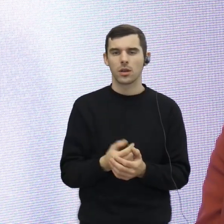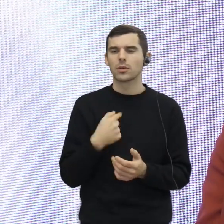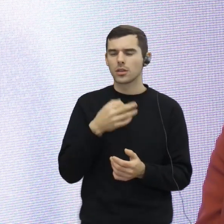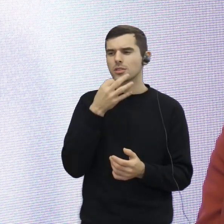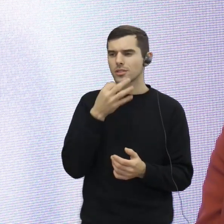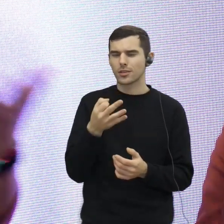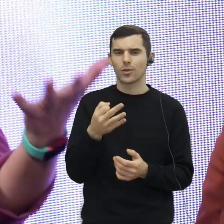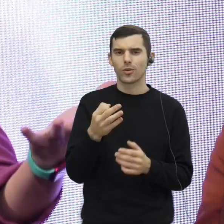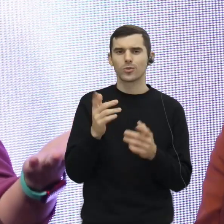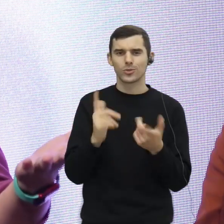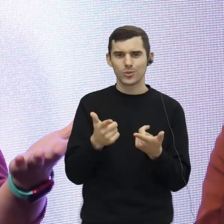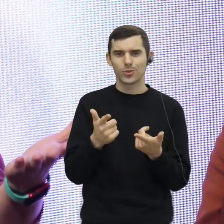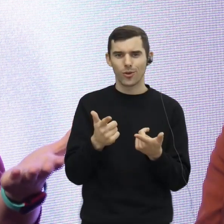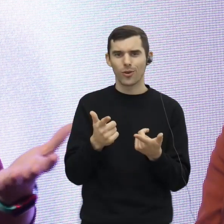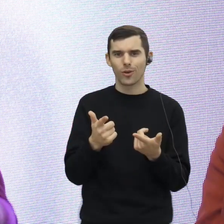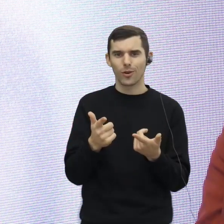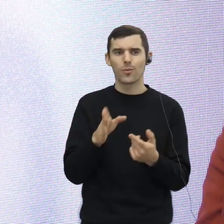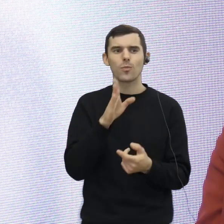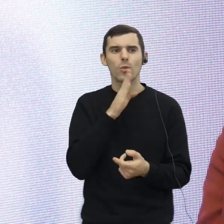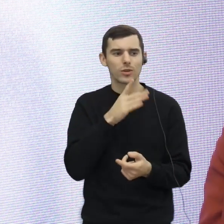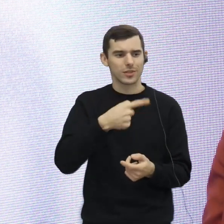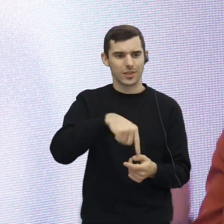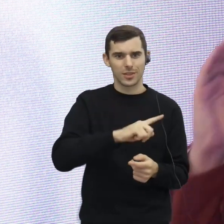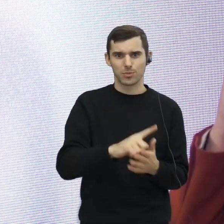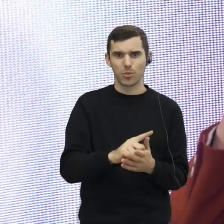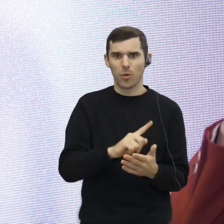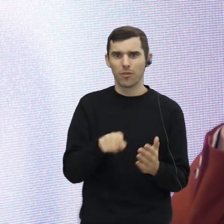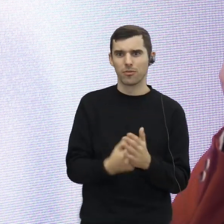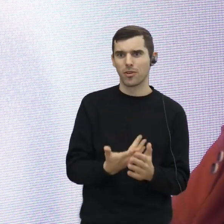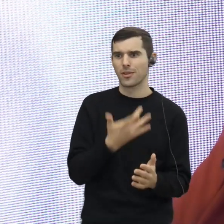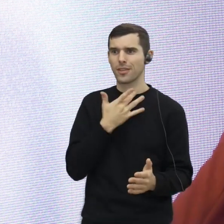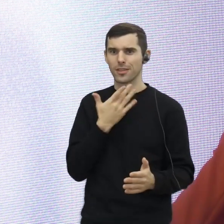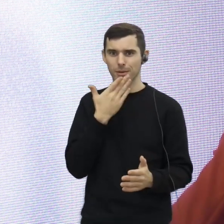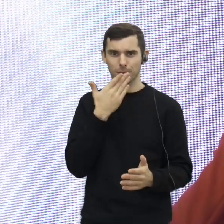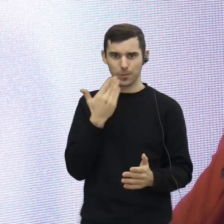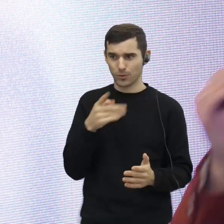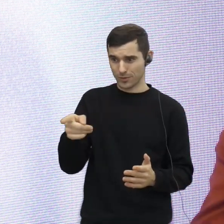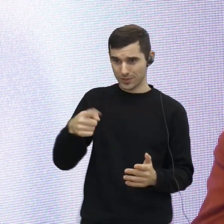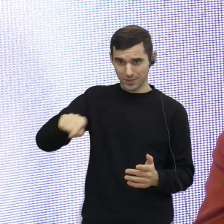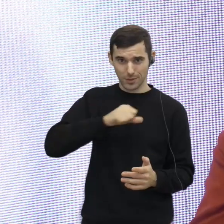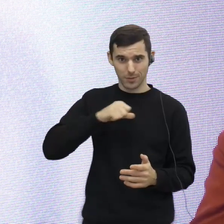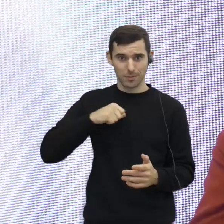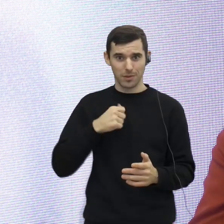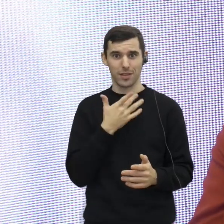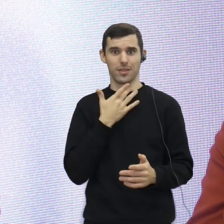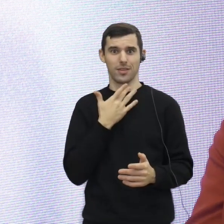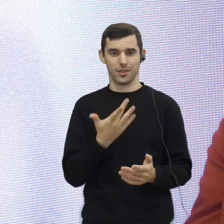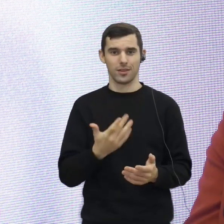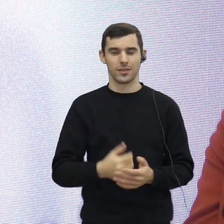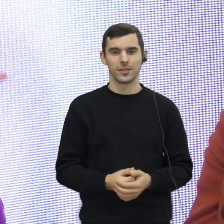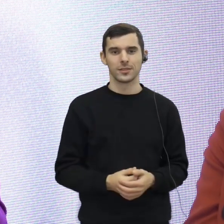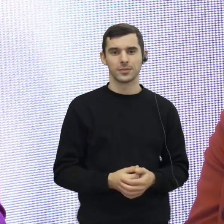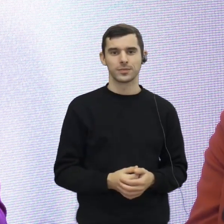šitų klausimų, nes jūs keliate šitos klausimus, bet kai ateina iš tikrųjų klausimai apie smurtą lyties pagrindu,